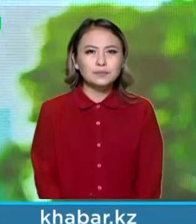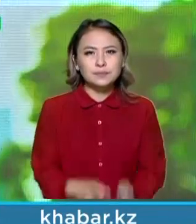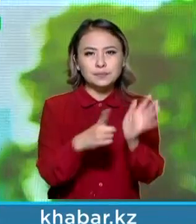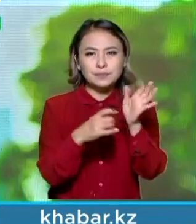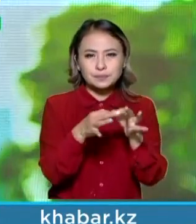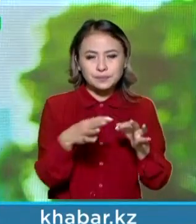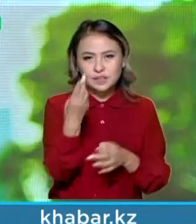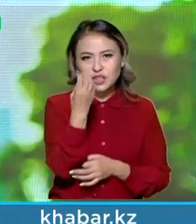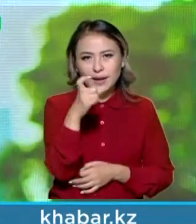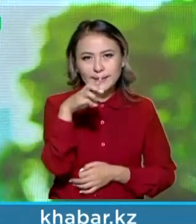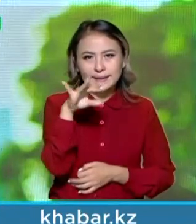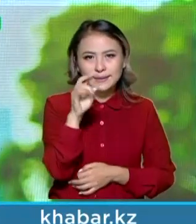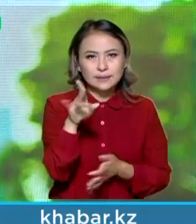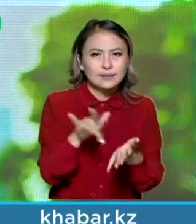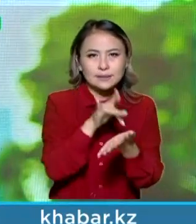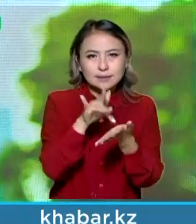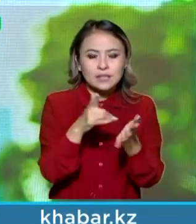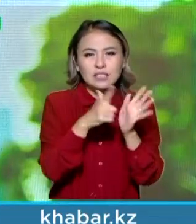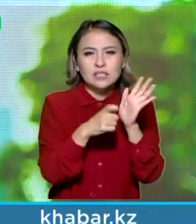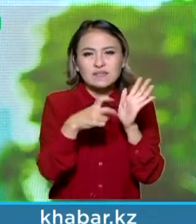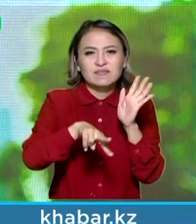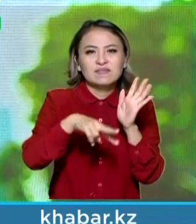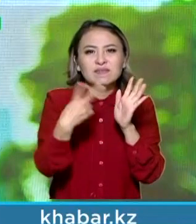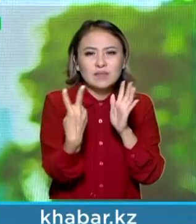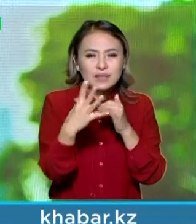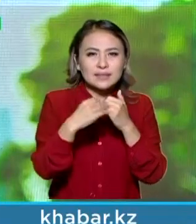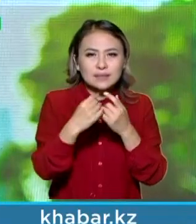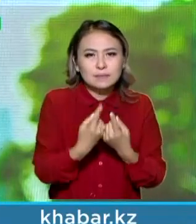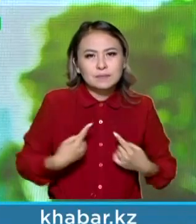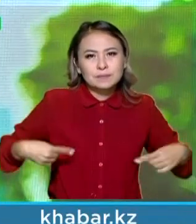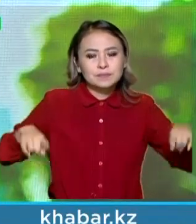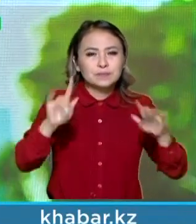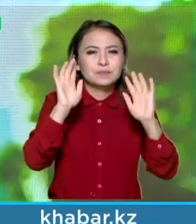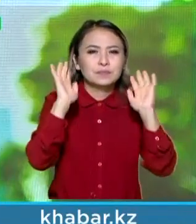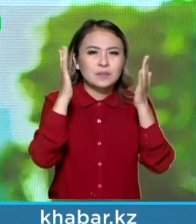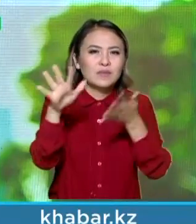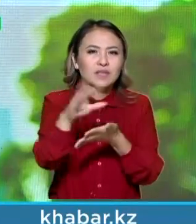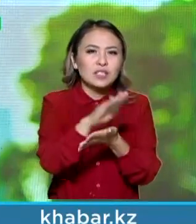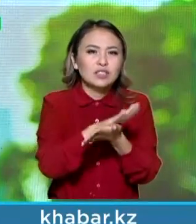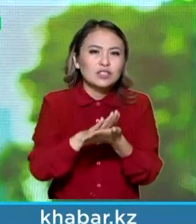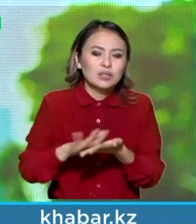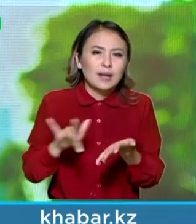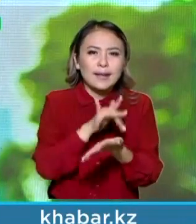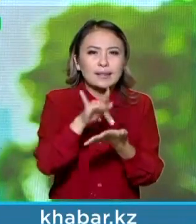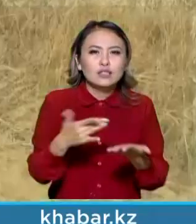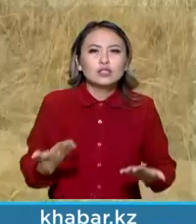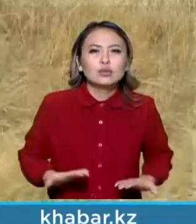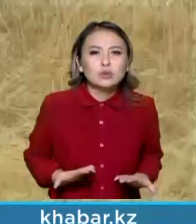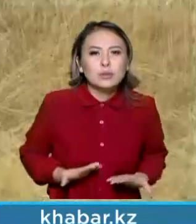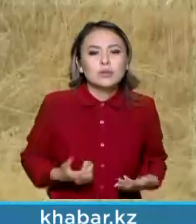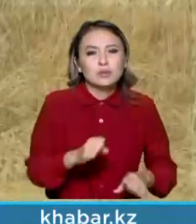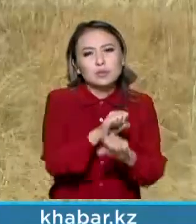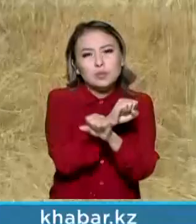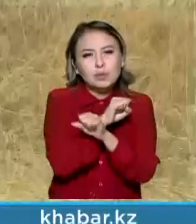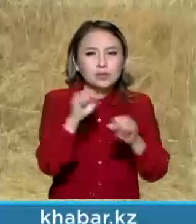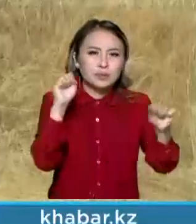Қарағанды облысы Шахтинск қаласында 722 гектар жерді алып жатқан орман белдеуі қоқыстан тазартылды. Бұл қала тұрғындарының